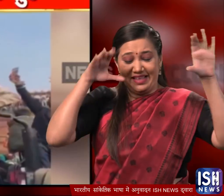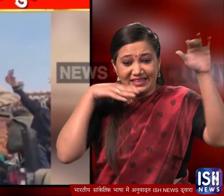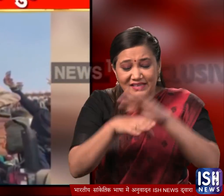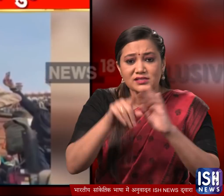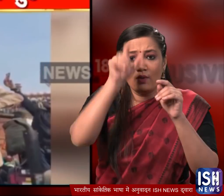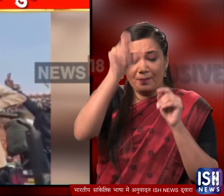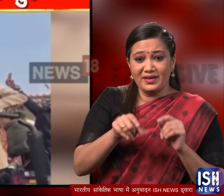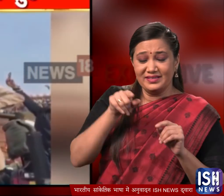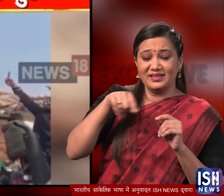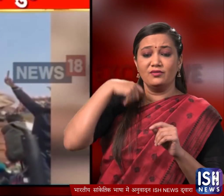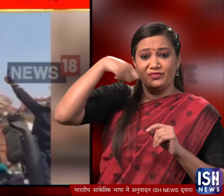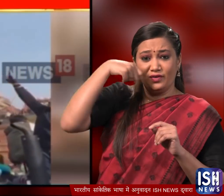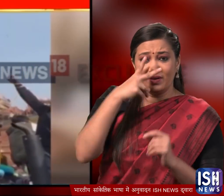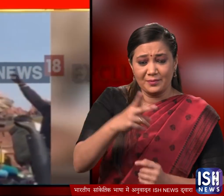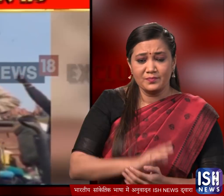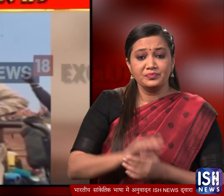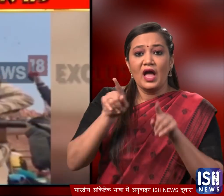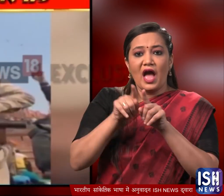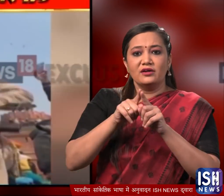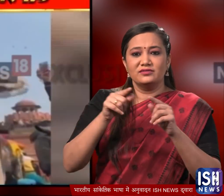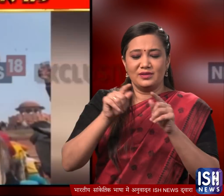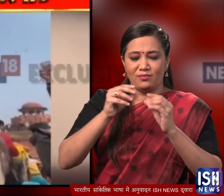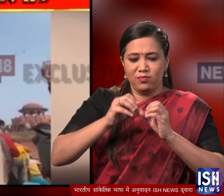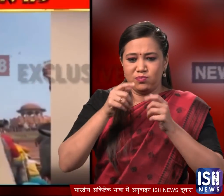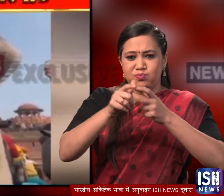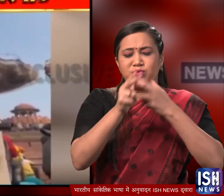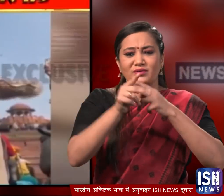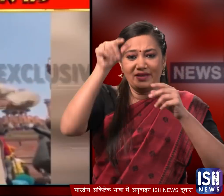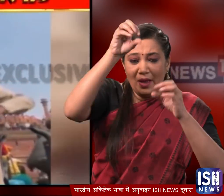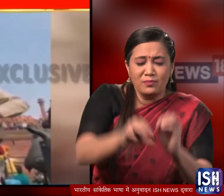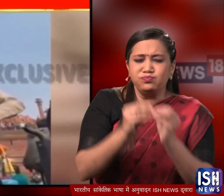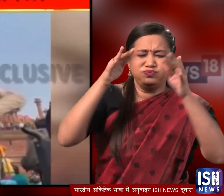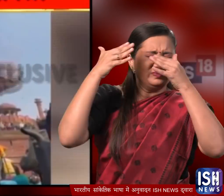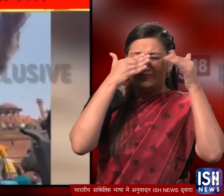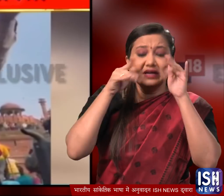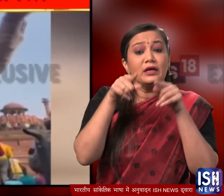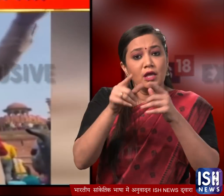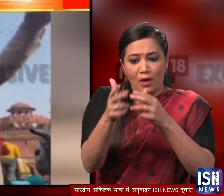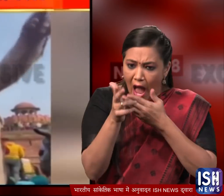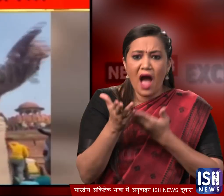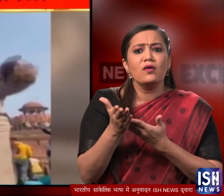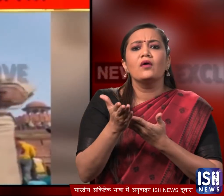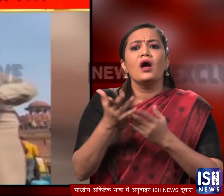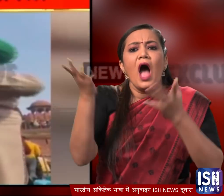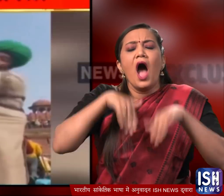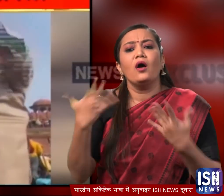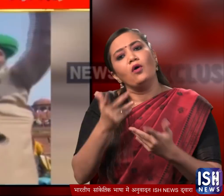लाल किले से ही एक प्रदर्शनकारी का वीडियो सामने आया, जिसके हाथ में आंसू गैस का गोला बरसाने वाली बंदूक थी। साफ है कि ये बंदूक भी किसी पुलिस